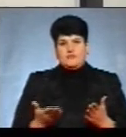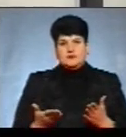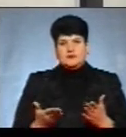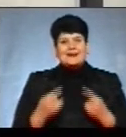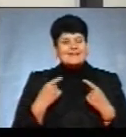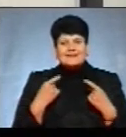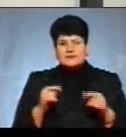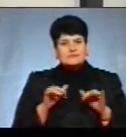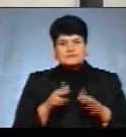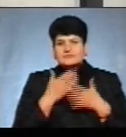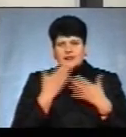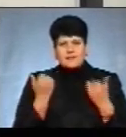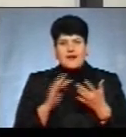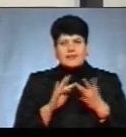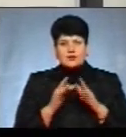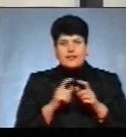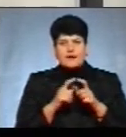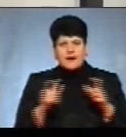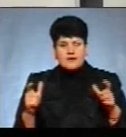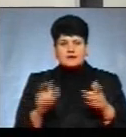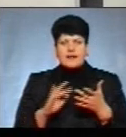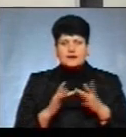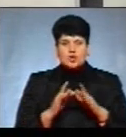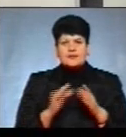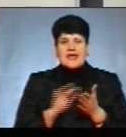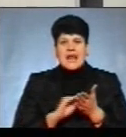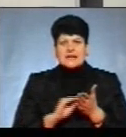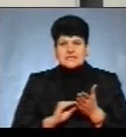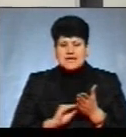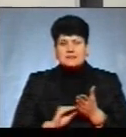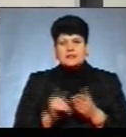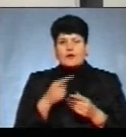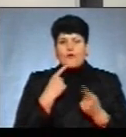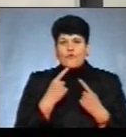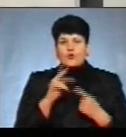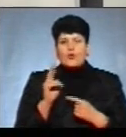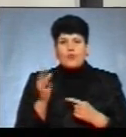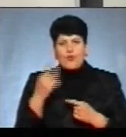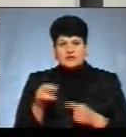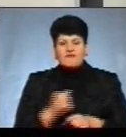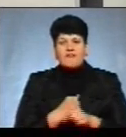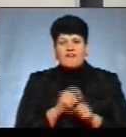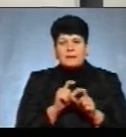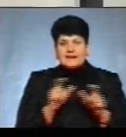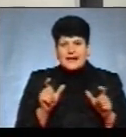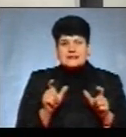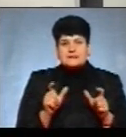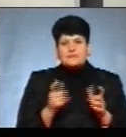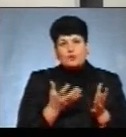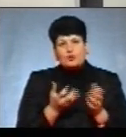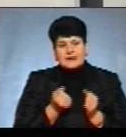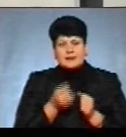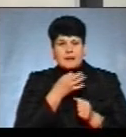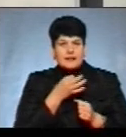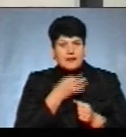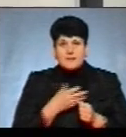механізму немає. Електронний рецепт, електронна картка, значить ти приходиш, говориш, значить код в аптеці, яким чином ти маєш